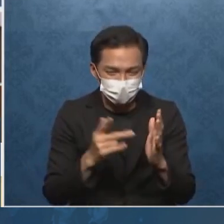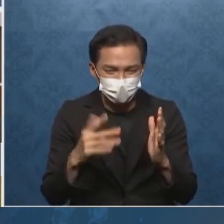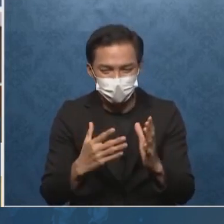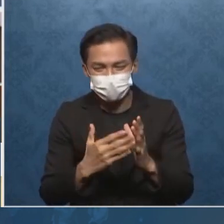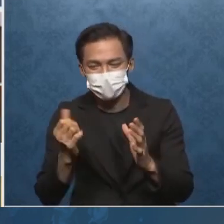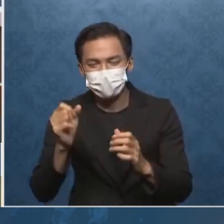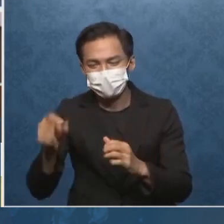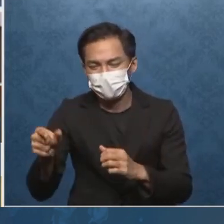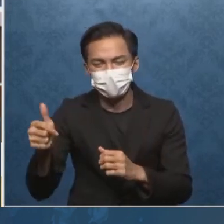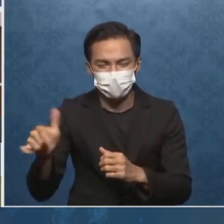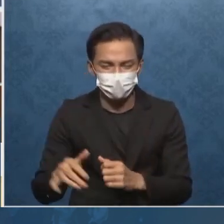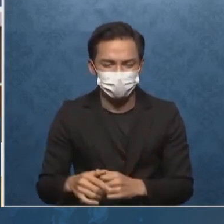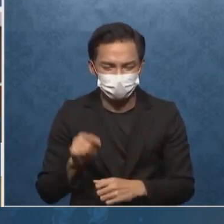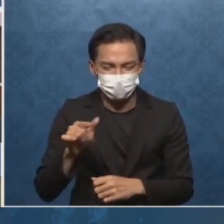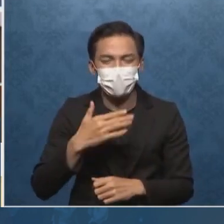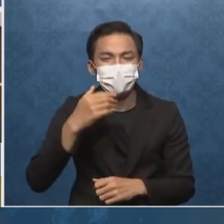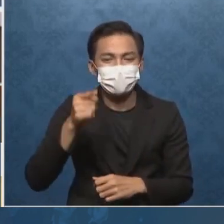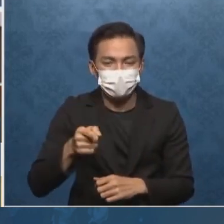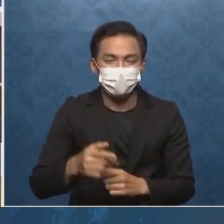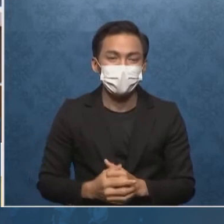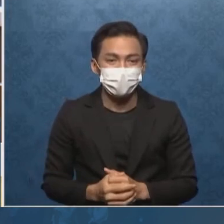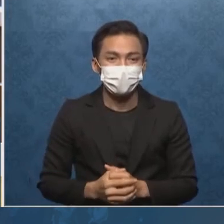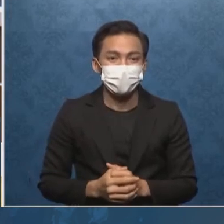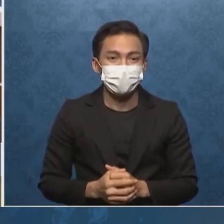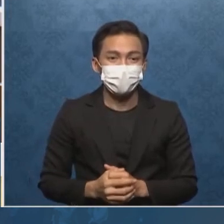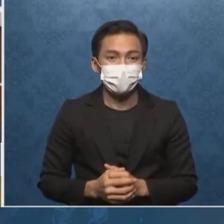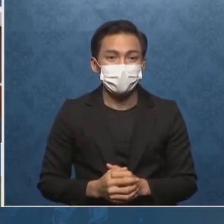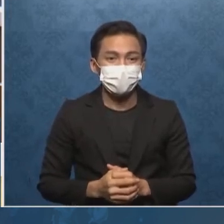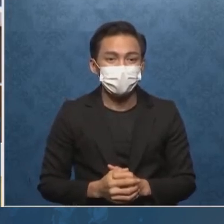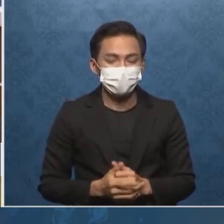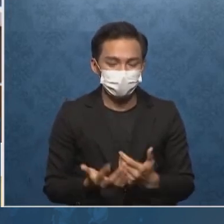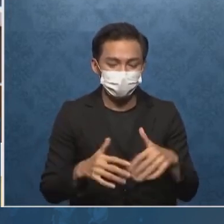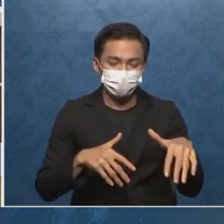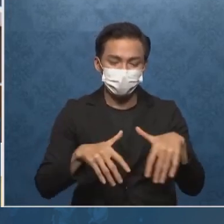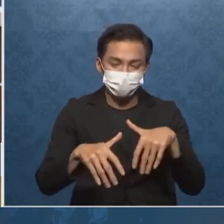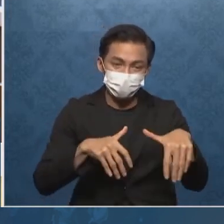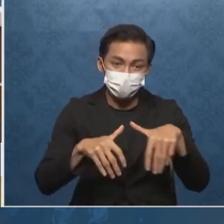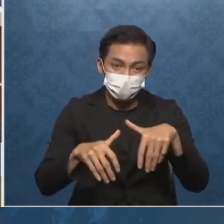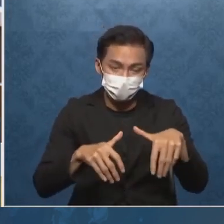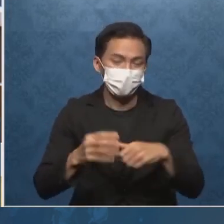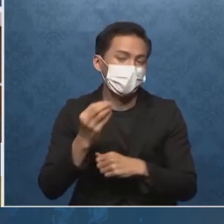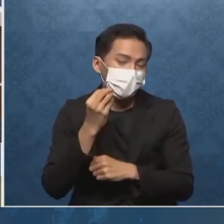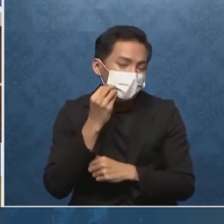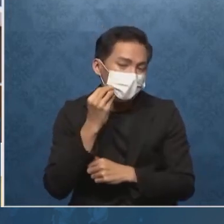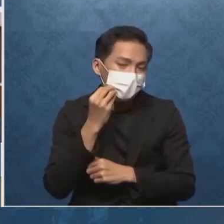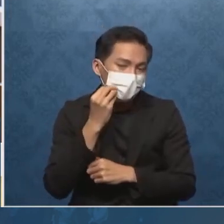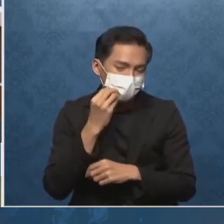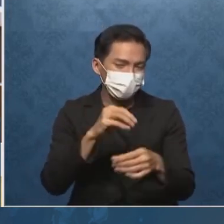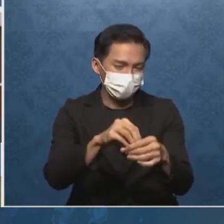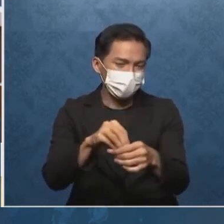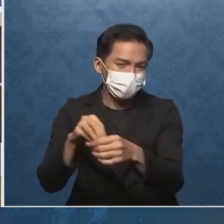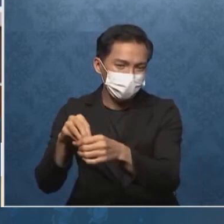นี่เป็นข้อจะกินนะครับธรรมดานท่านประธานครับที่น้องประชาชนที่อยู่ทางบ้านนะครับ